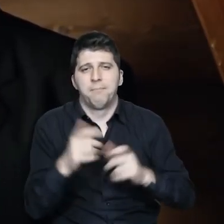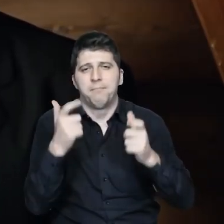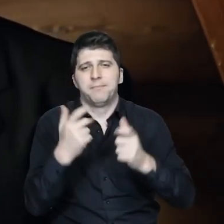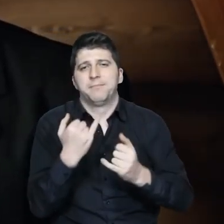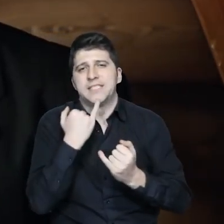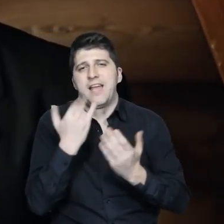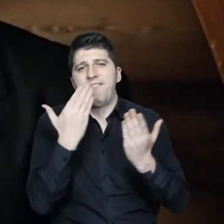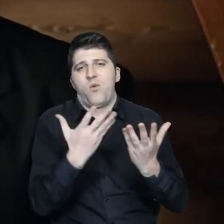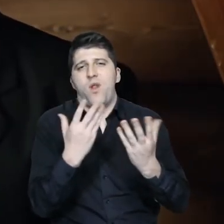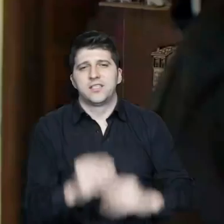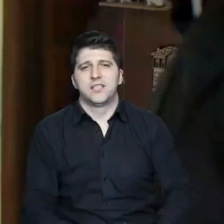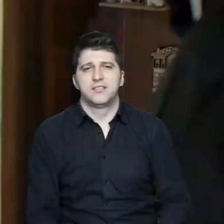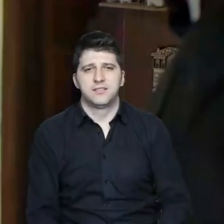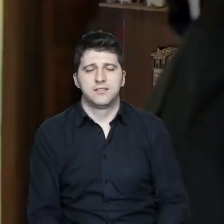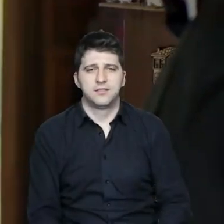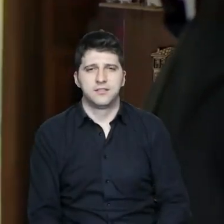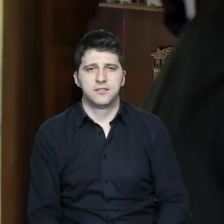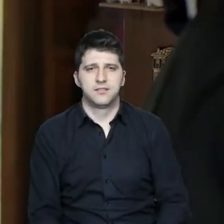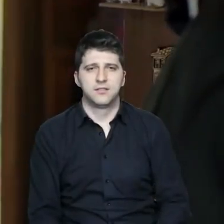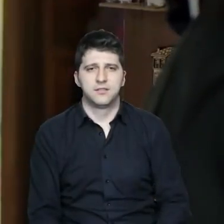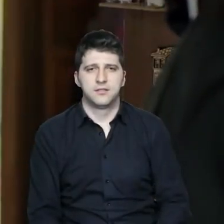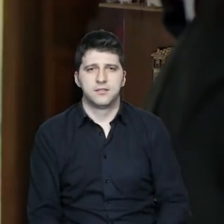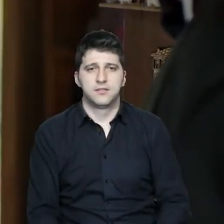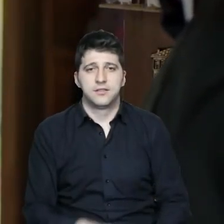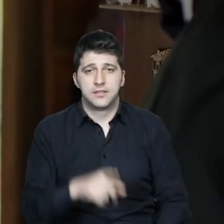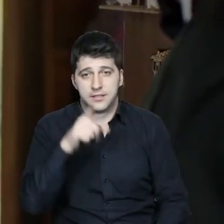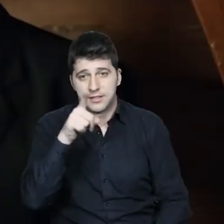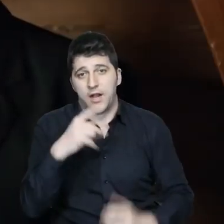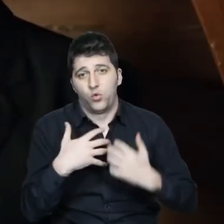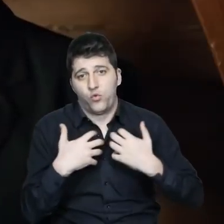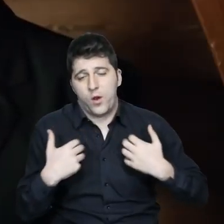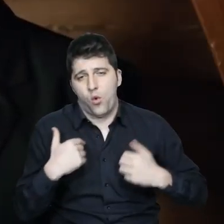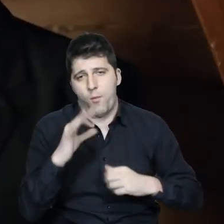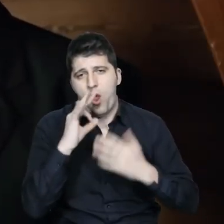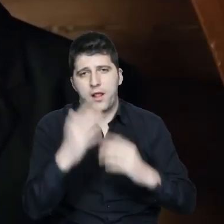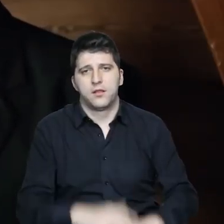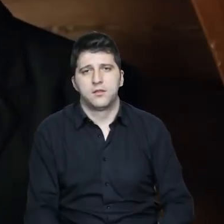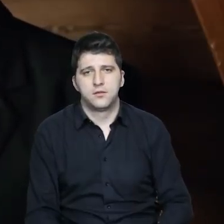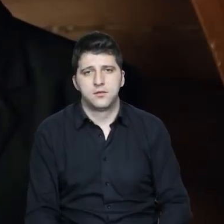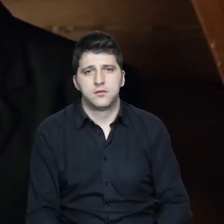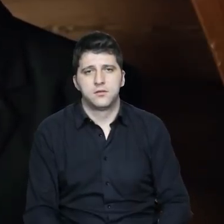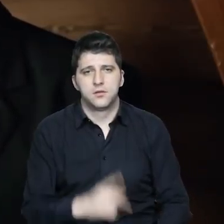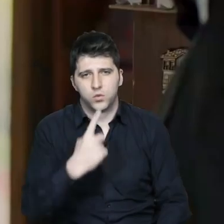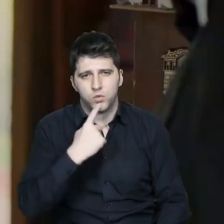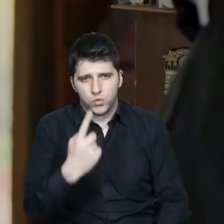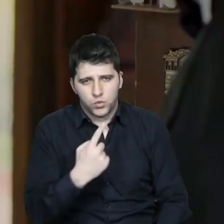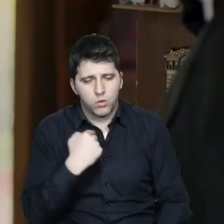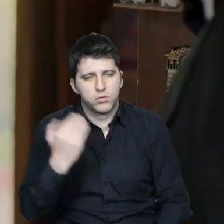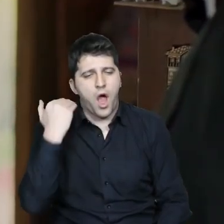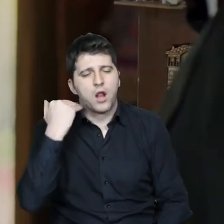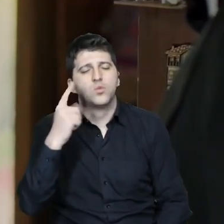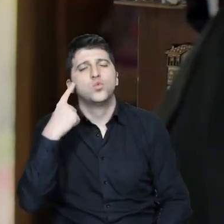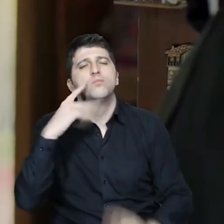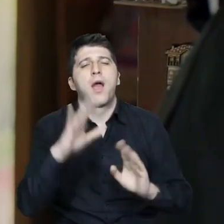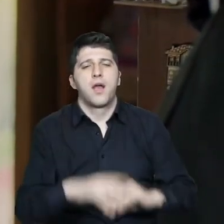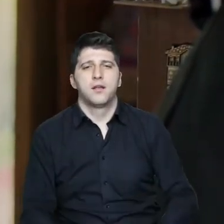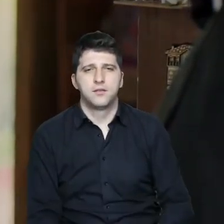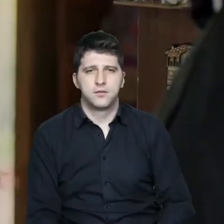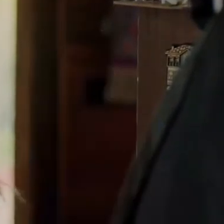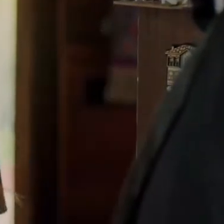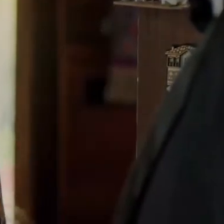ağırlayacağız. Çiğdaks. Sana güveniyorum Oral. Sözünüz arkada kalmasın Alev Hanım.